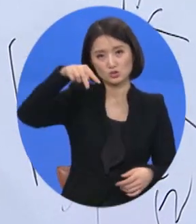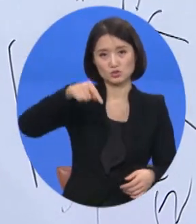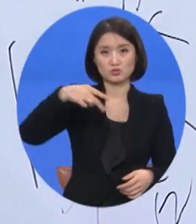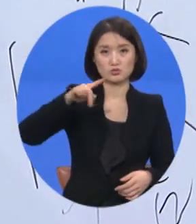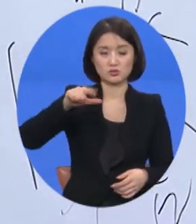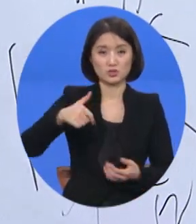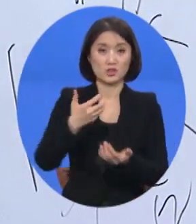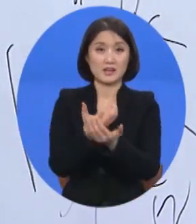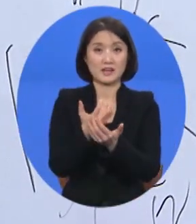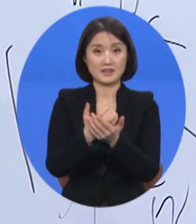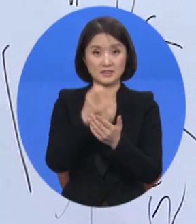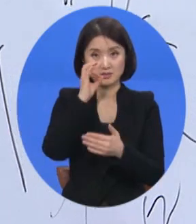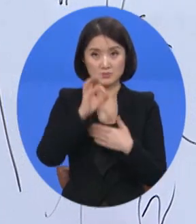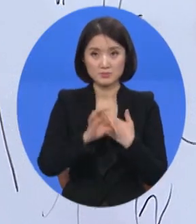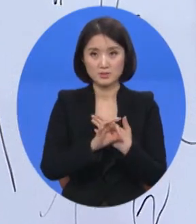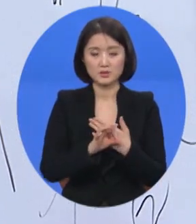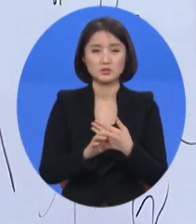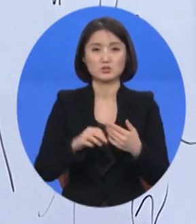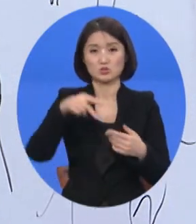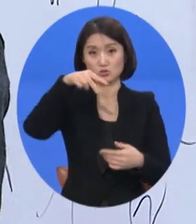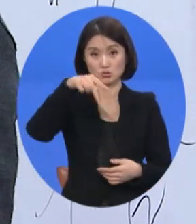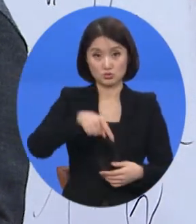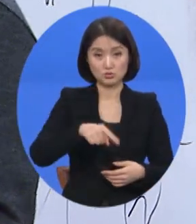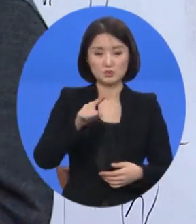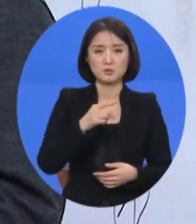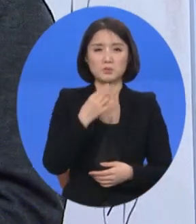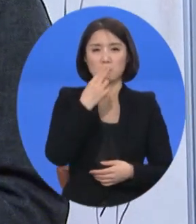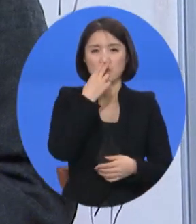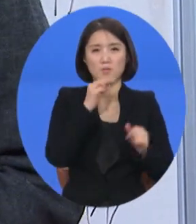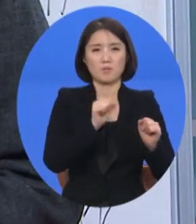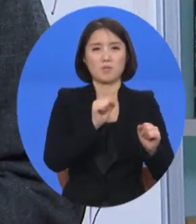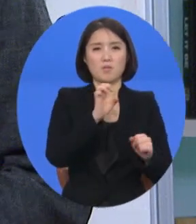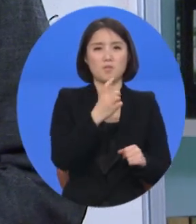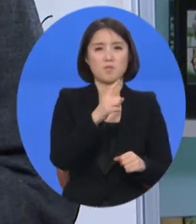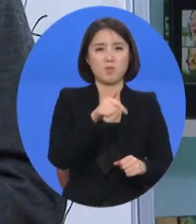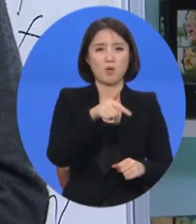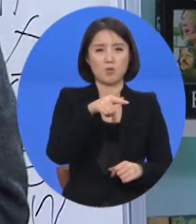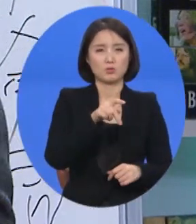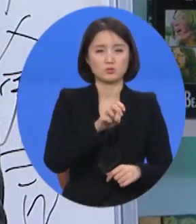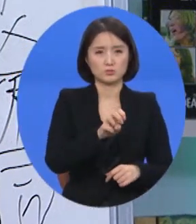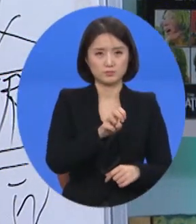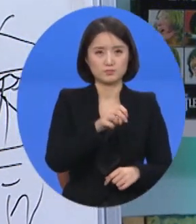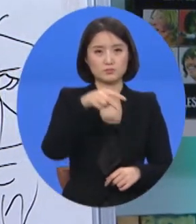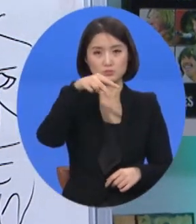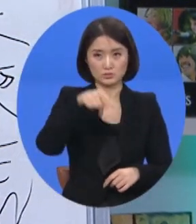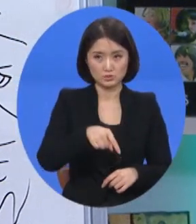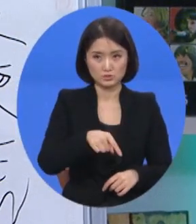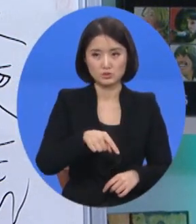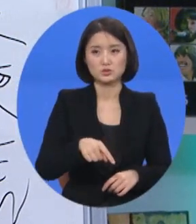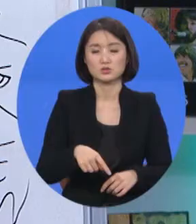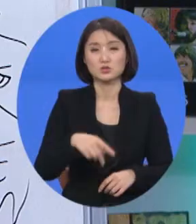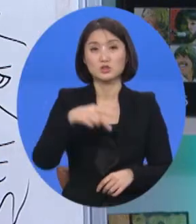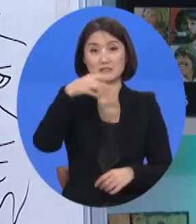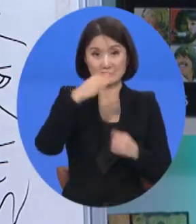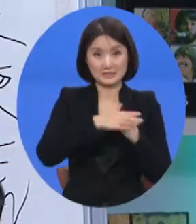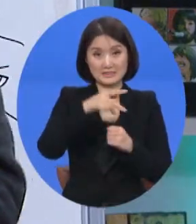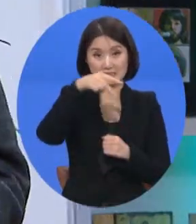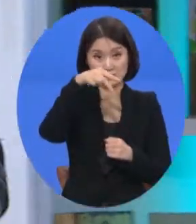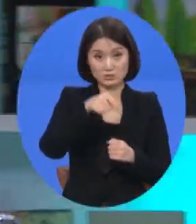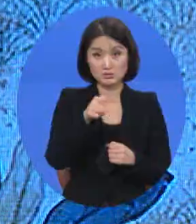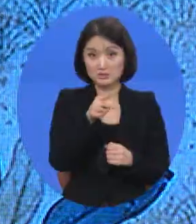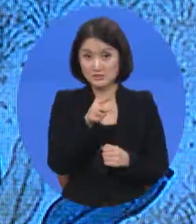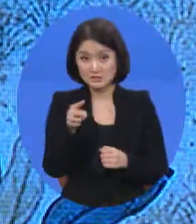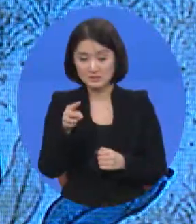모르겠습니 하면 목숨 숫자를 씁니다 그래서 돌이나 바위를 그리게 되면 장수 의 의미가 있습니다